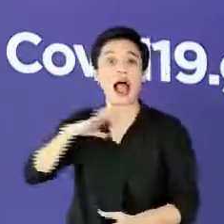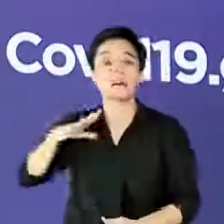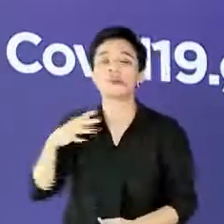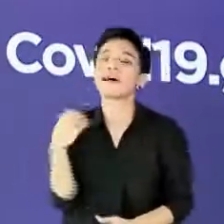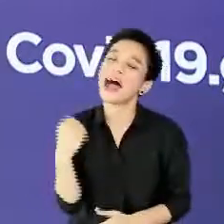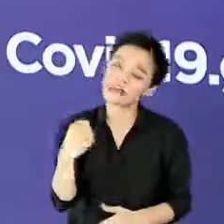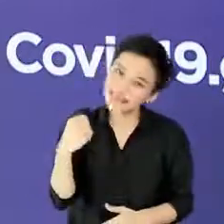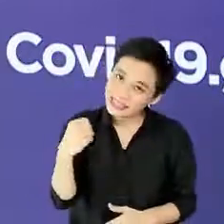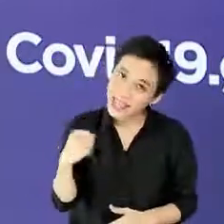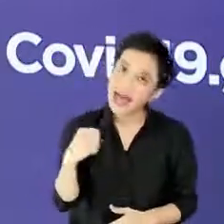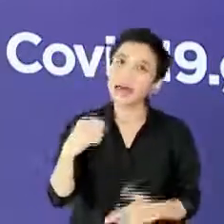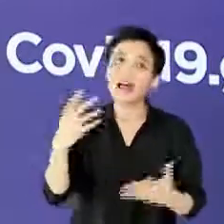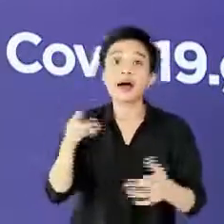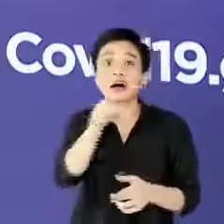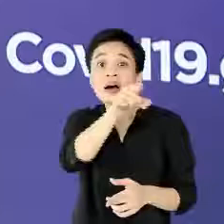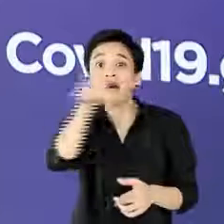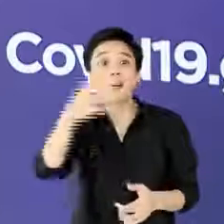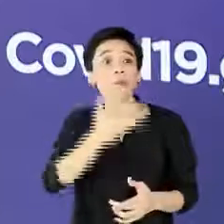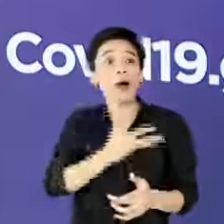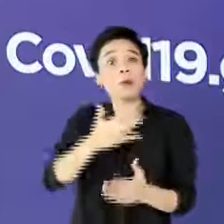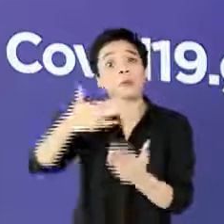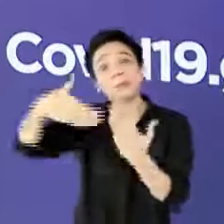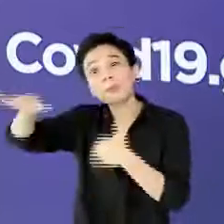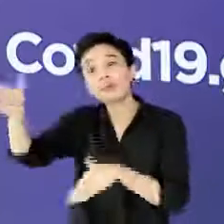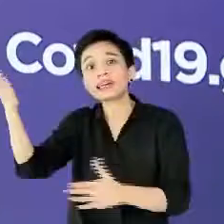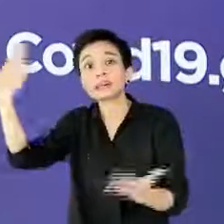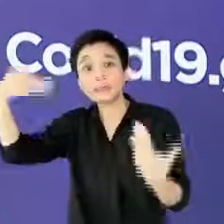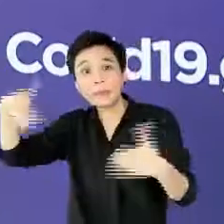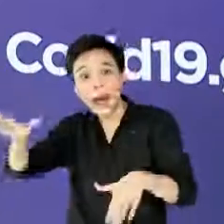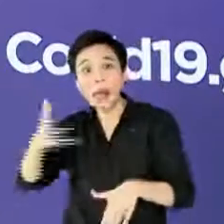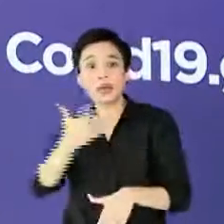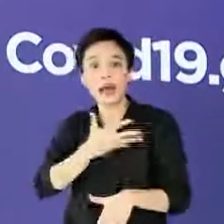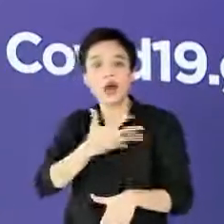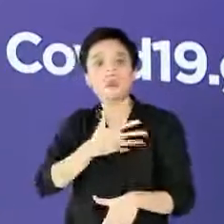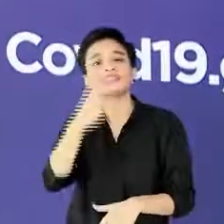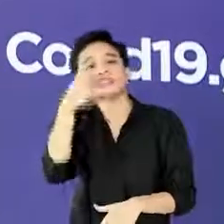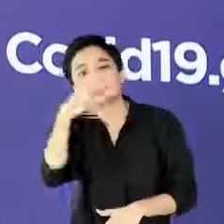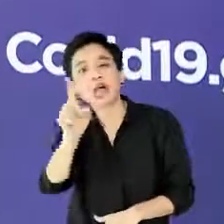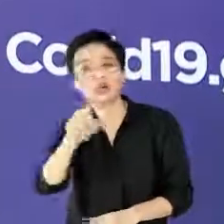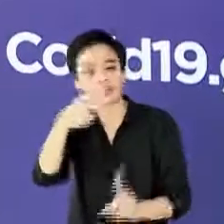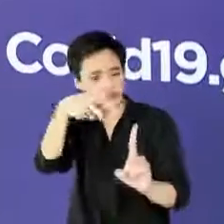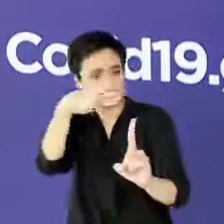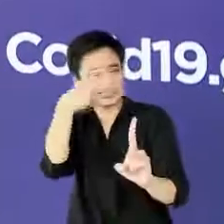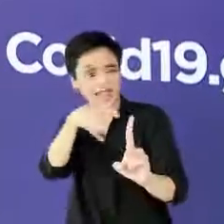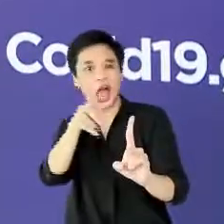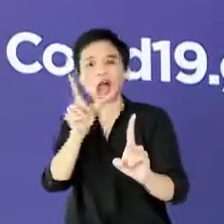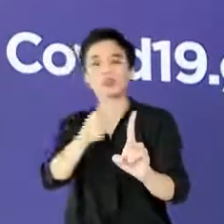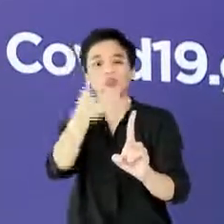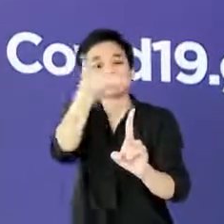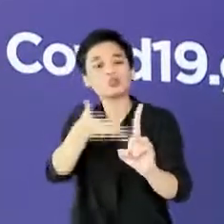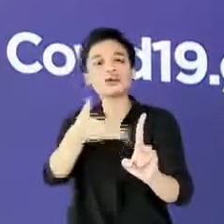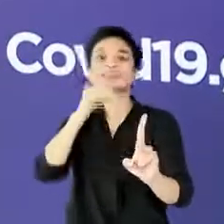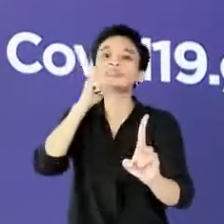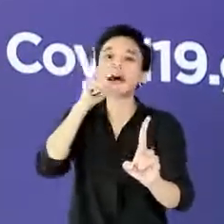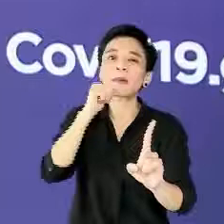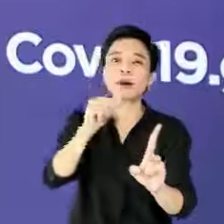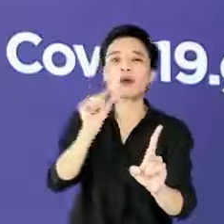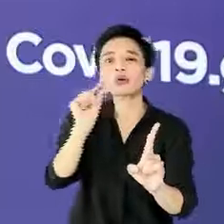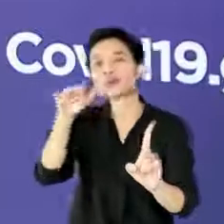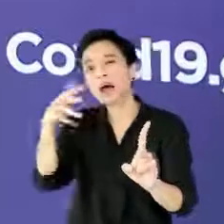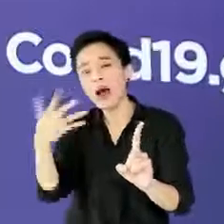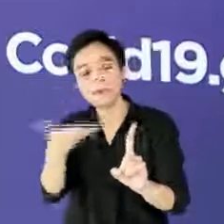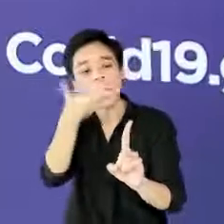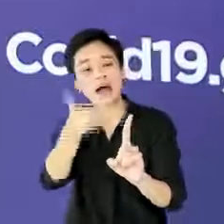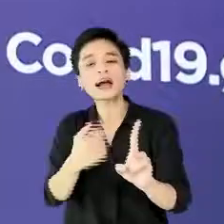ke Bali itu harus Discreet juga mereka yang memiliki kapasitas dan memiliki modalitas itu yang duluan bisa